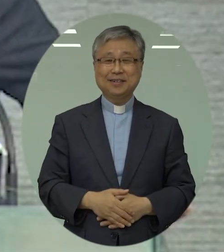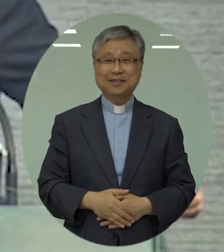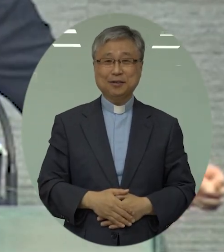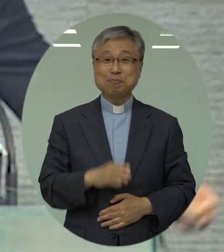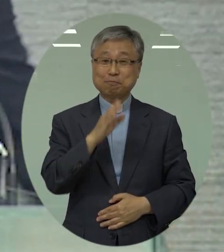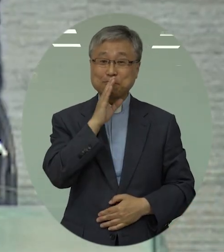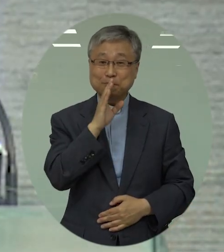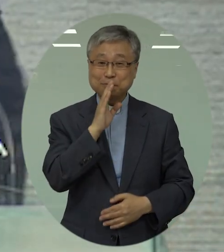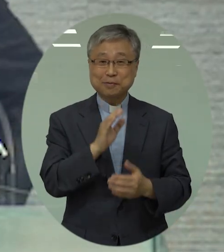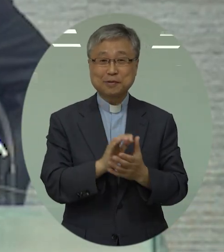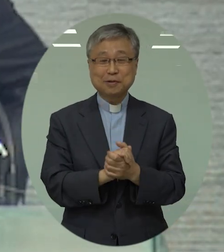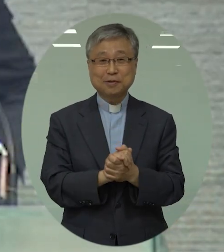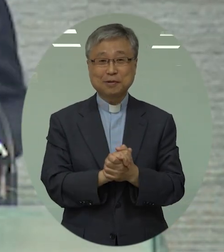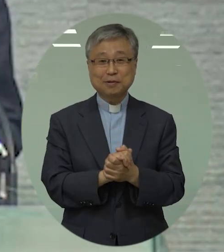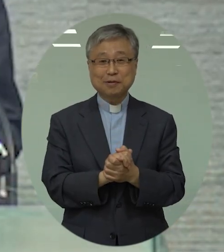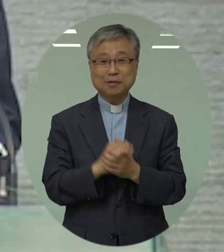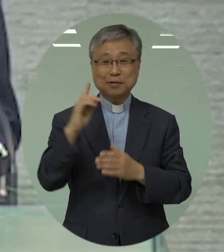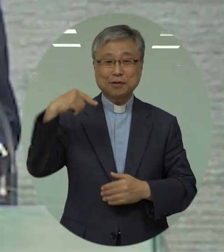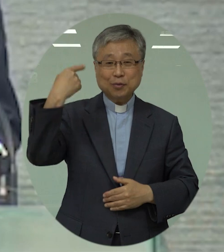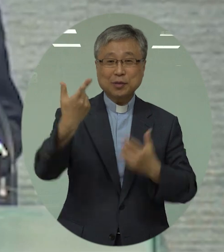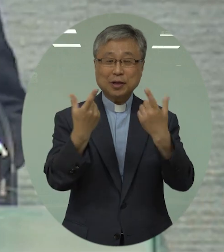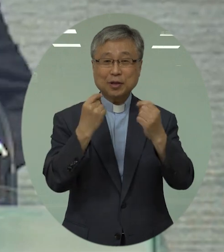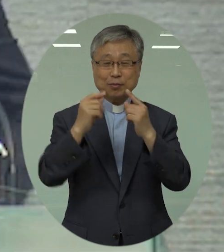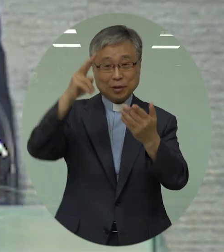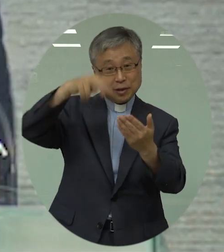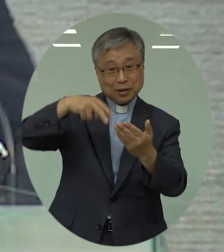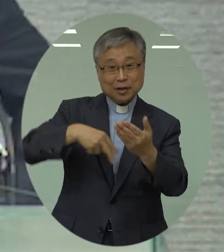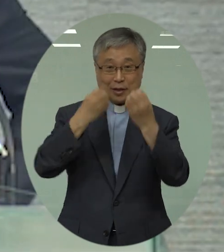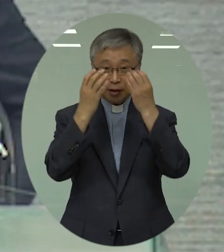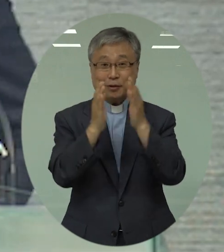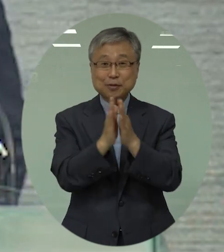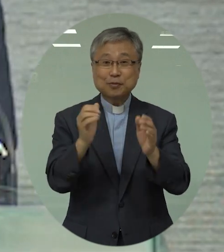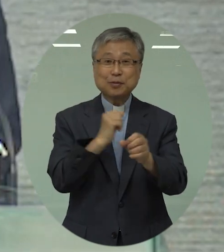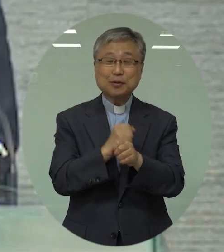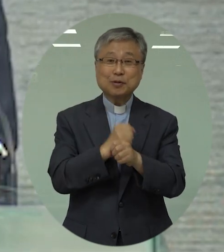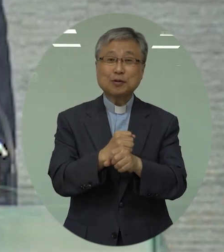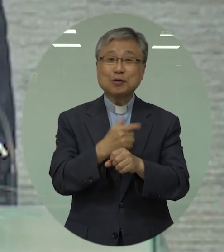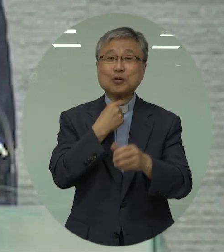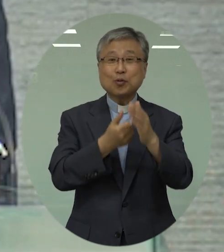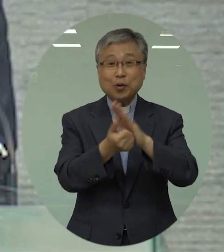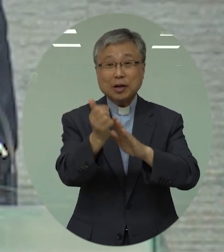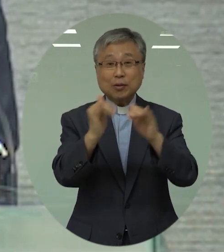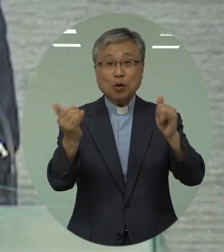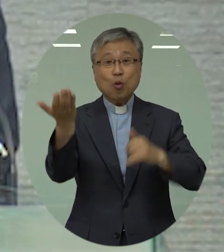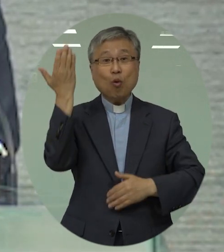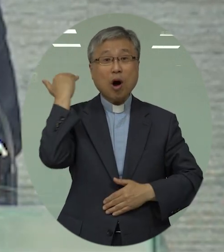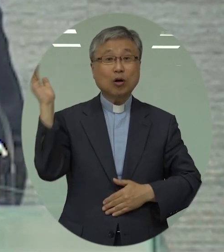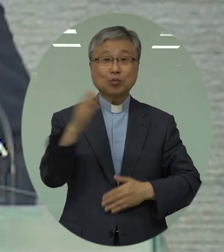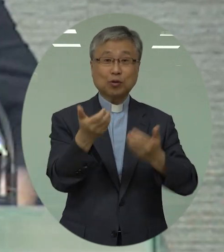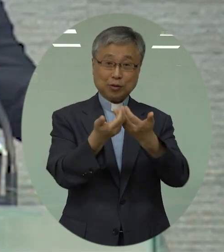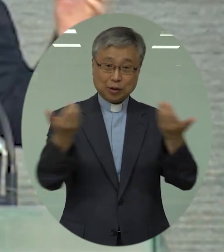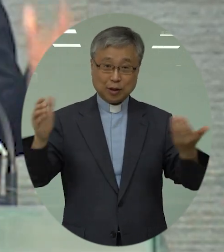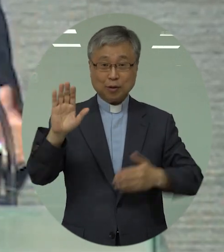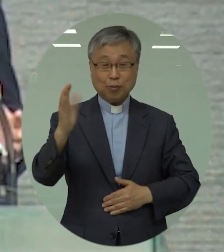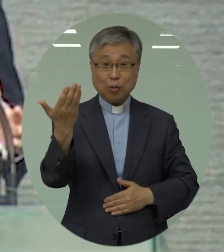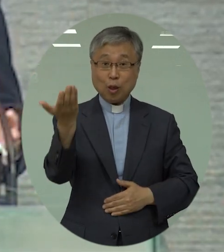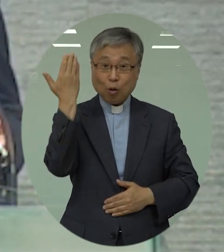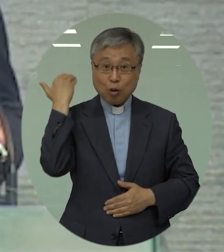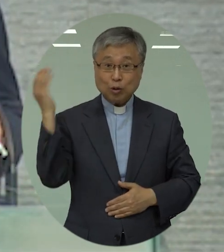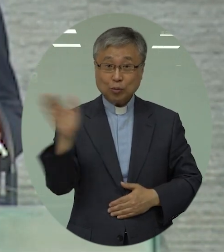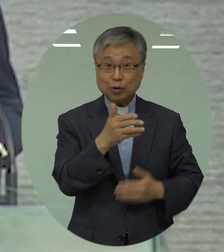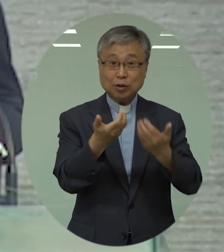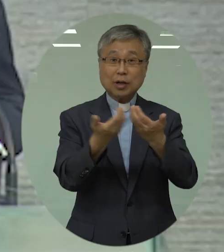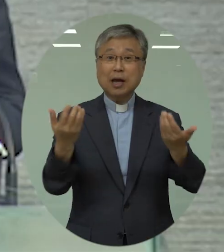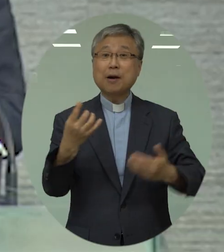네. 거기 그 다음에 이런 말이 있는데요. 새로운 출발을 소원하는 사람들은 모두 과거에서 떠나야 합니다. 과거에서